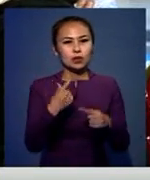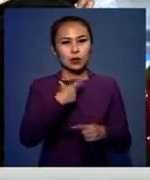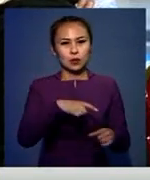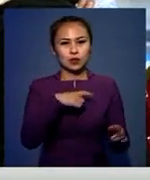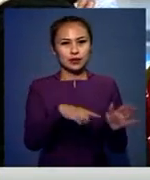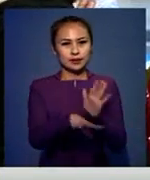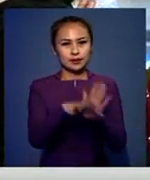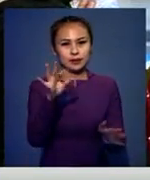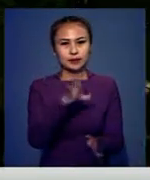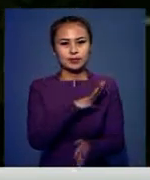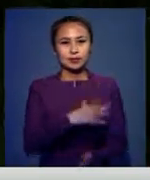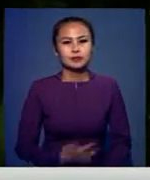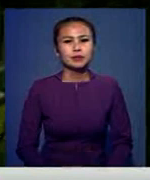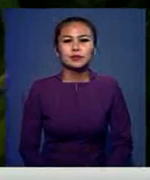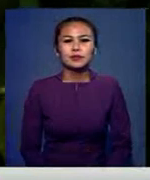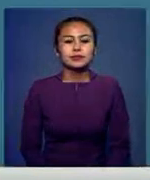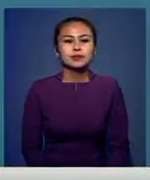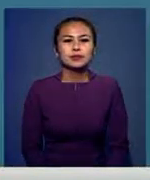өз таңдауын жасаған болатын.